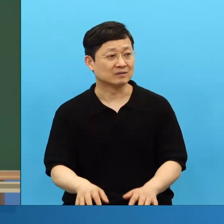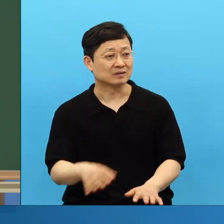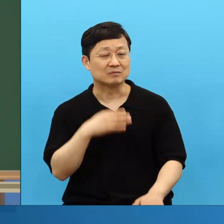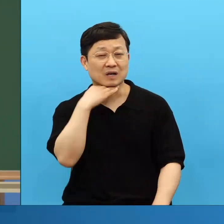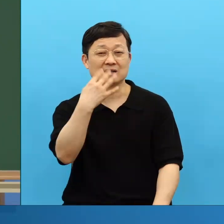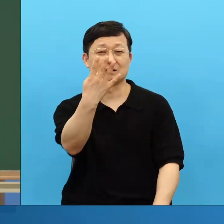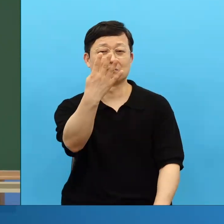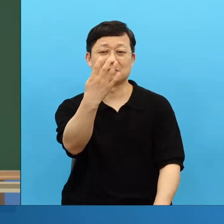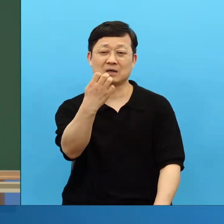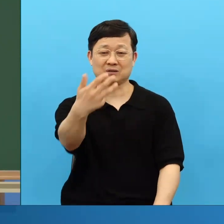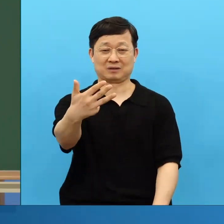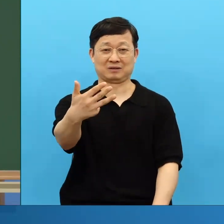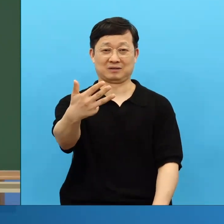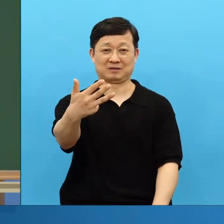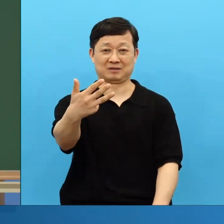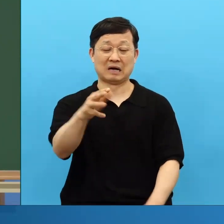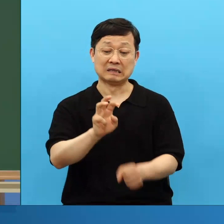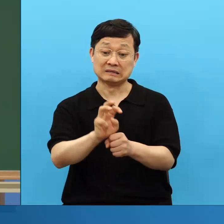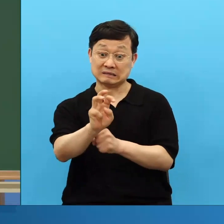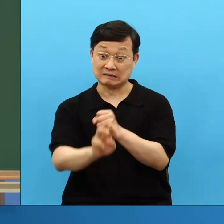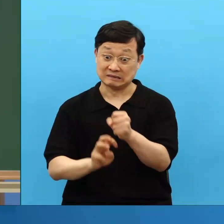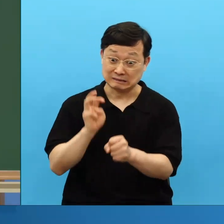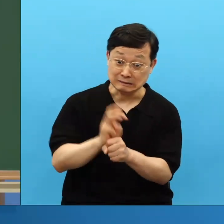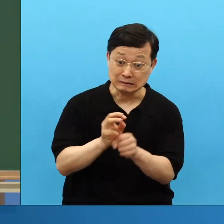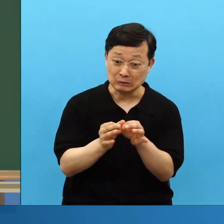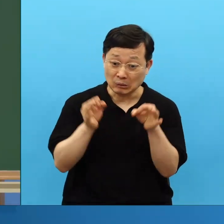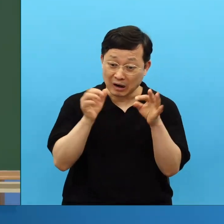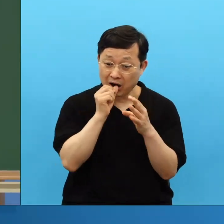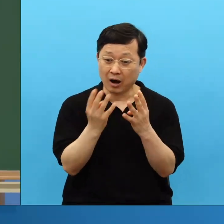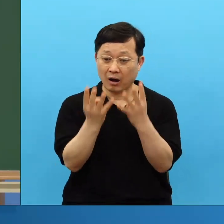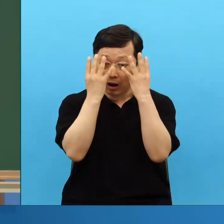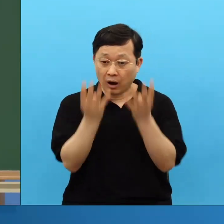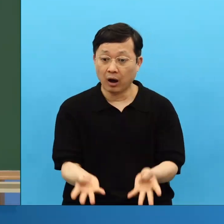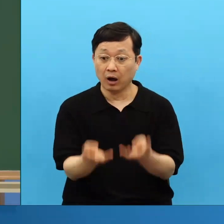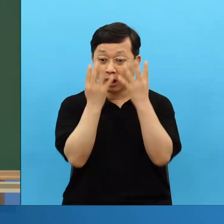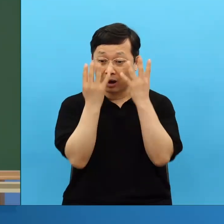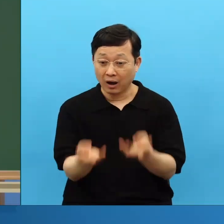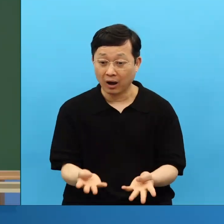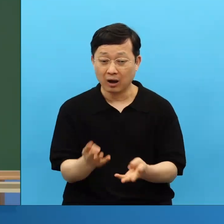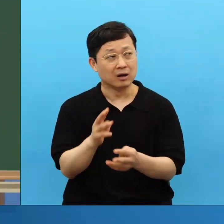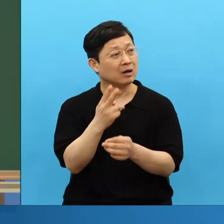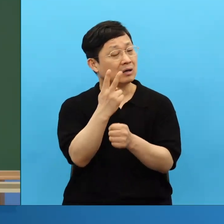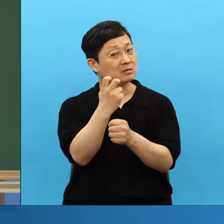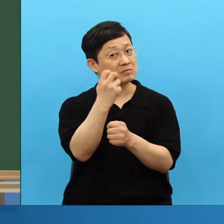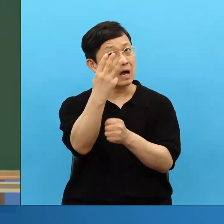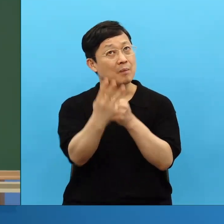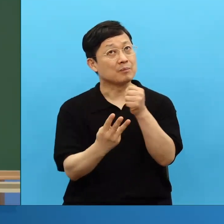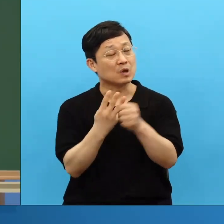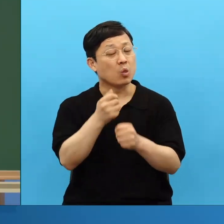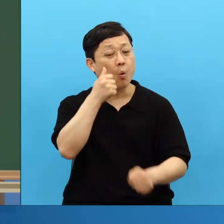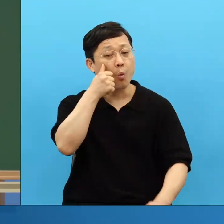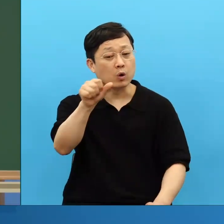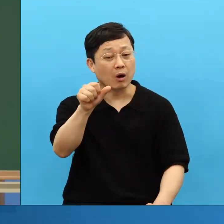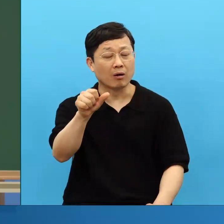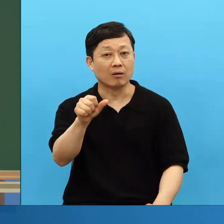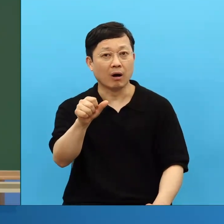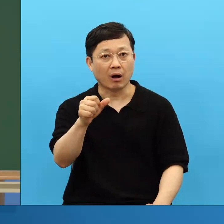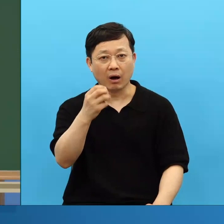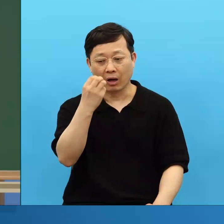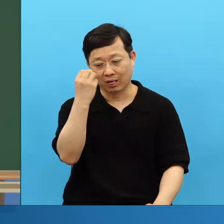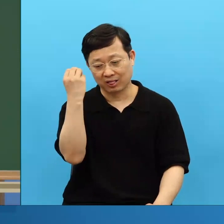48인데 30년 동안 제가 감옥에 23년 5개월 감옥 생활을 했습니다. 이러더라고요.